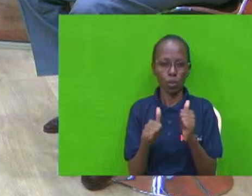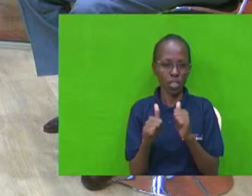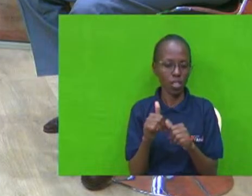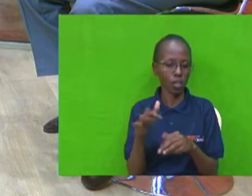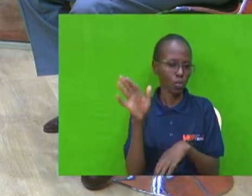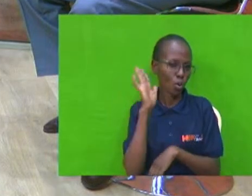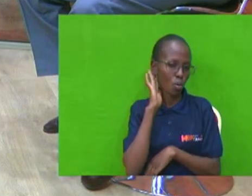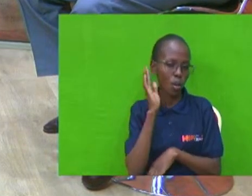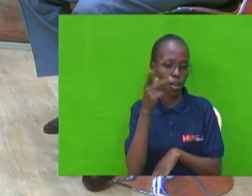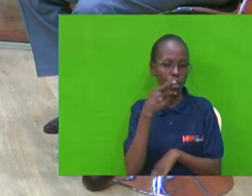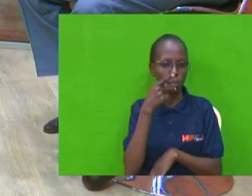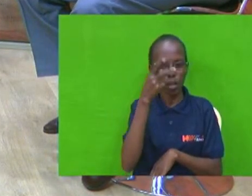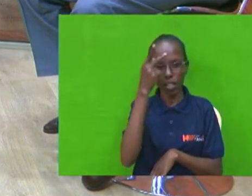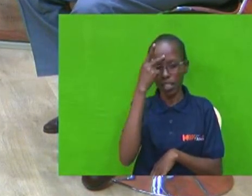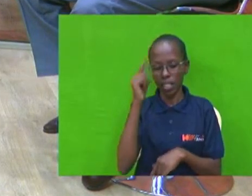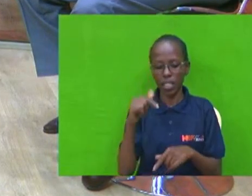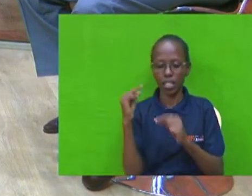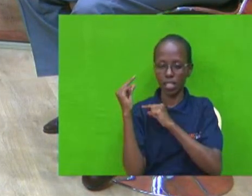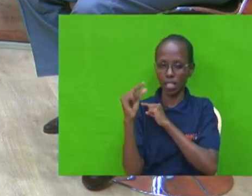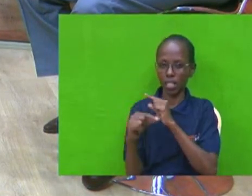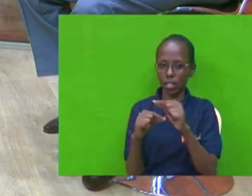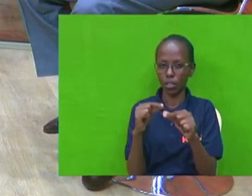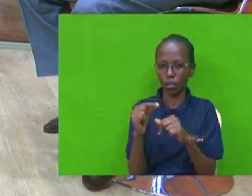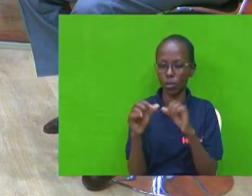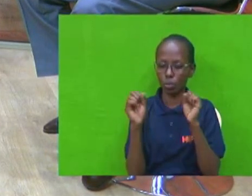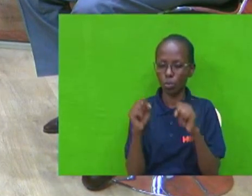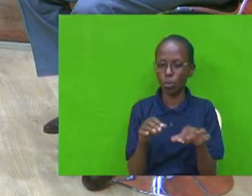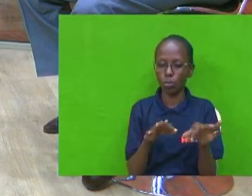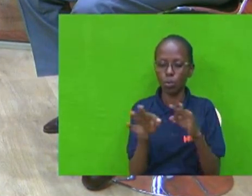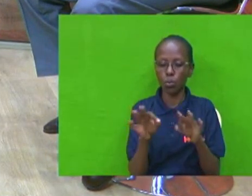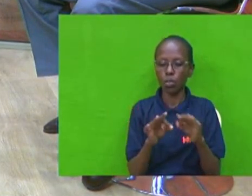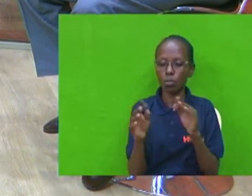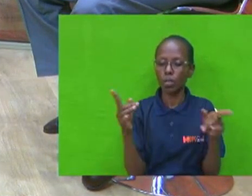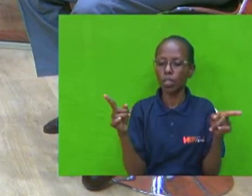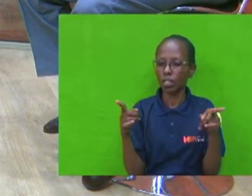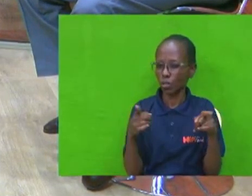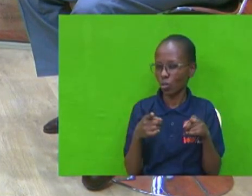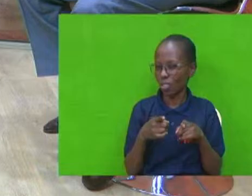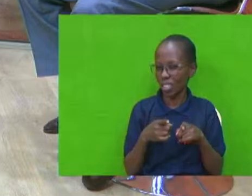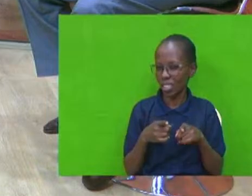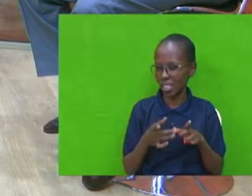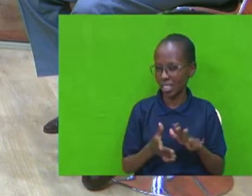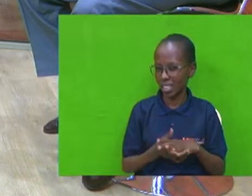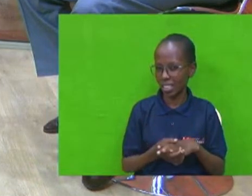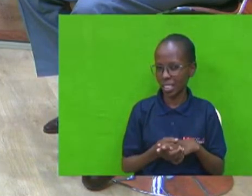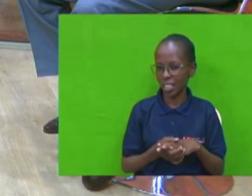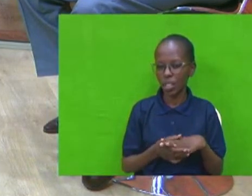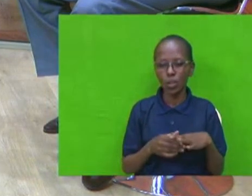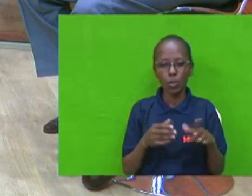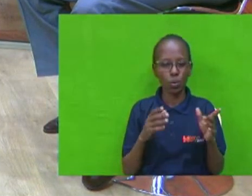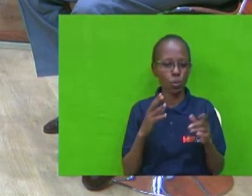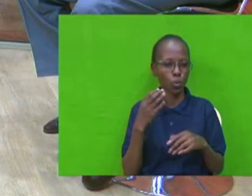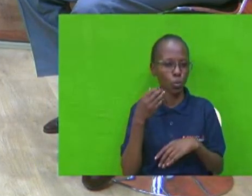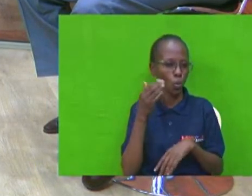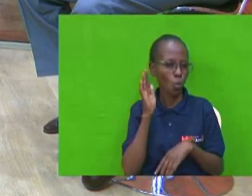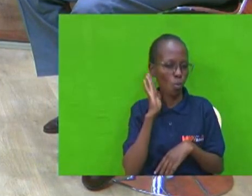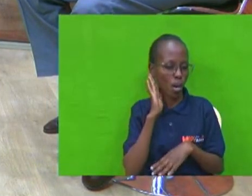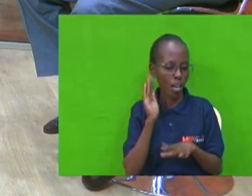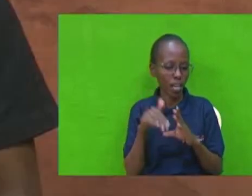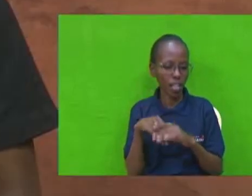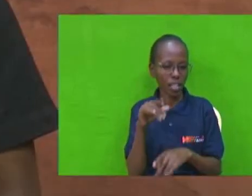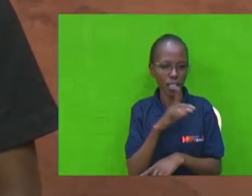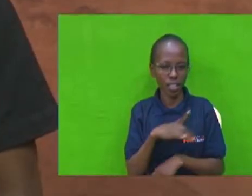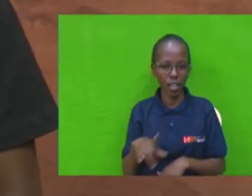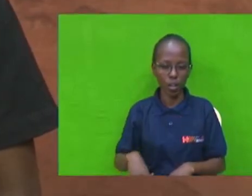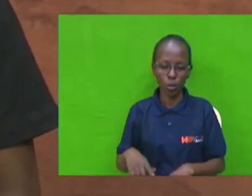kuwatii wazazi. Kizazi hiki labda unaweza kuelezea kwa kifupi huu utii katika Bwana na